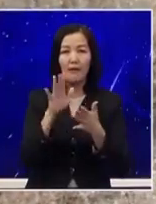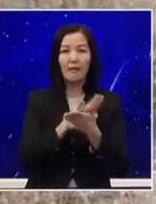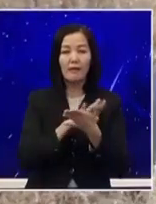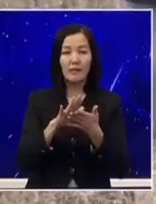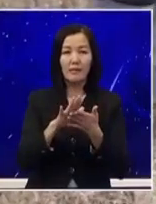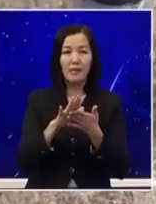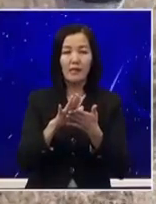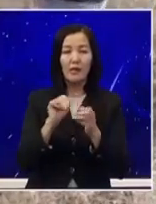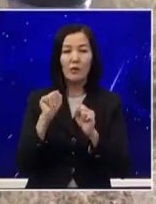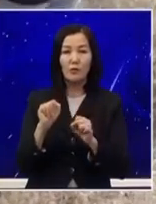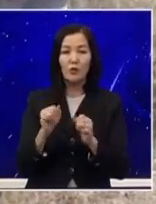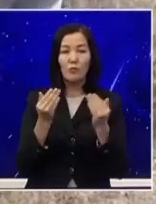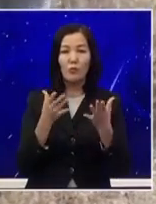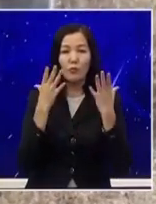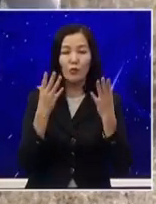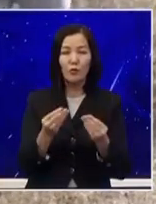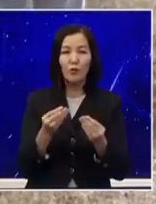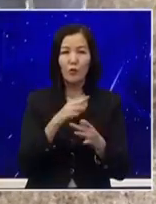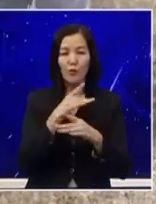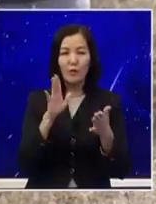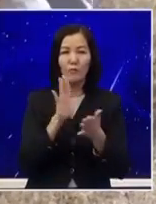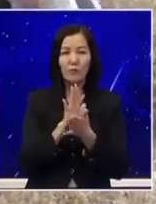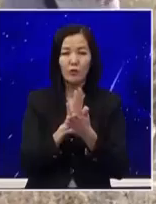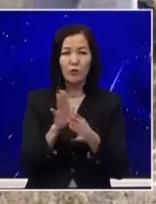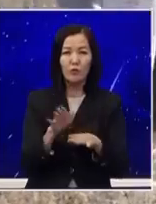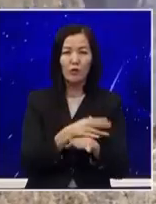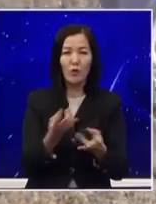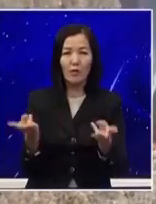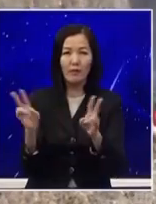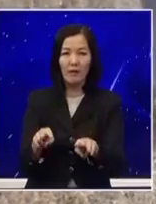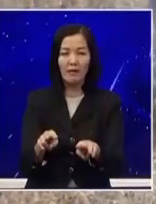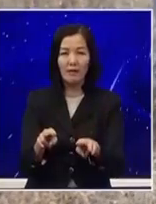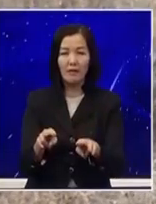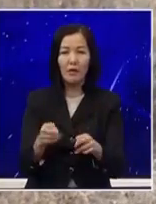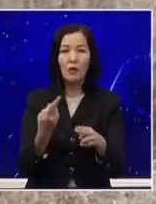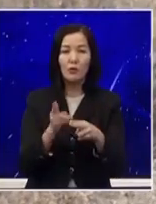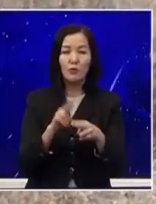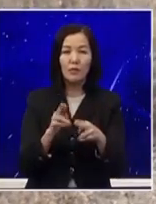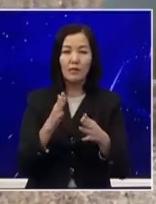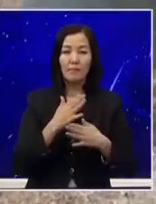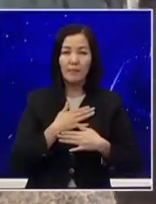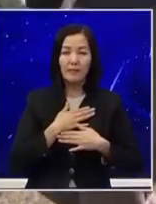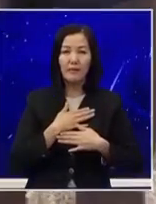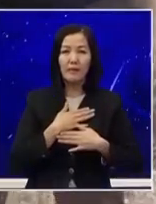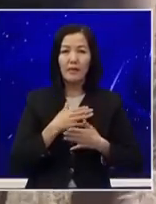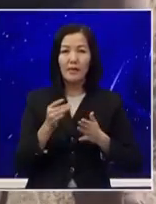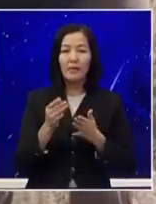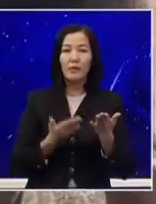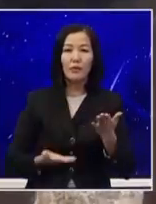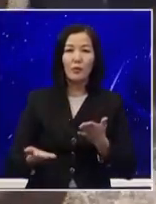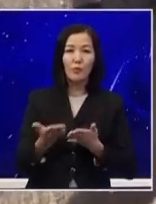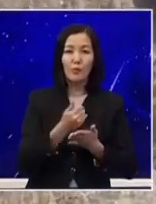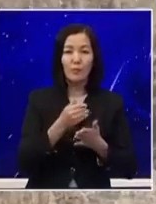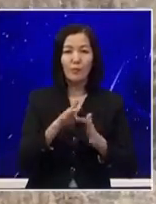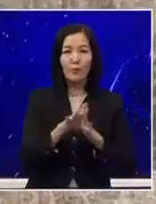ұстау. Қазіргі таңда көп деген мусорлар ұзақ уақыт бойы ыдырамайды. Сондықтан біз оларды сұрыптап,